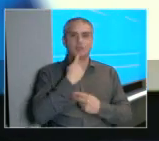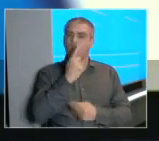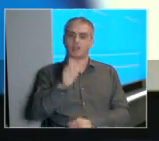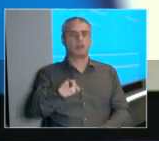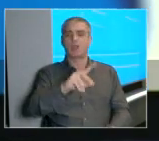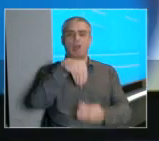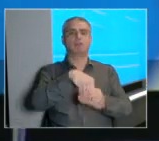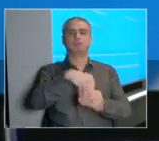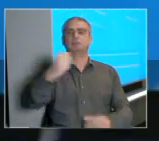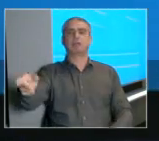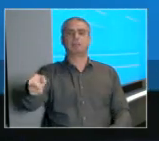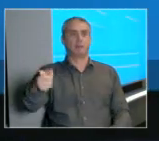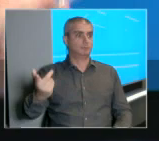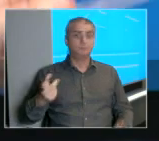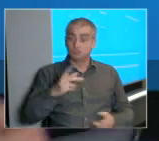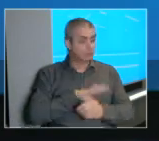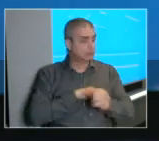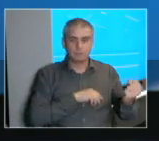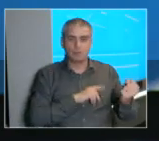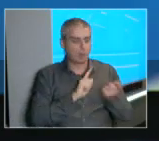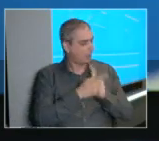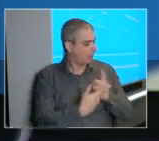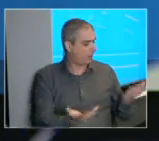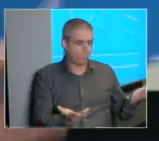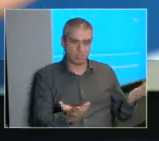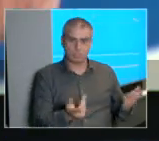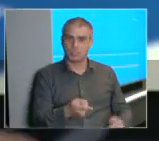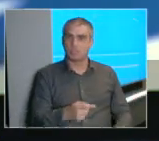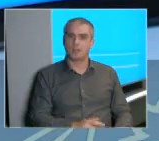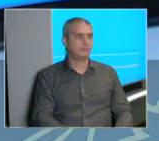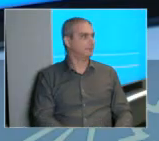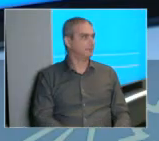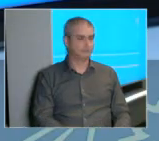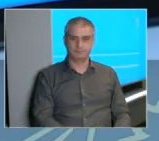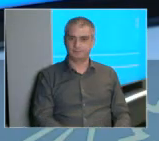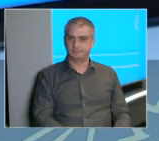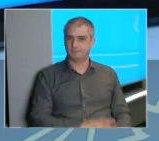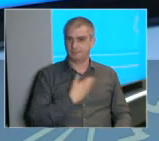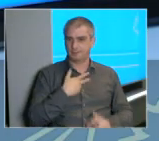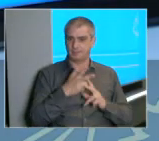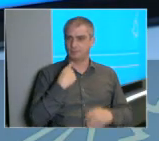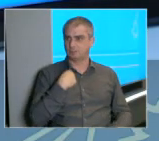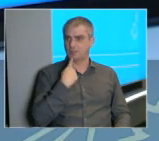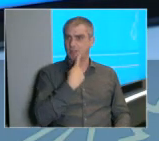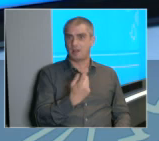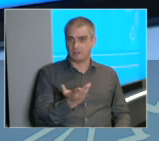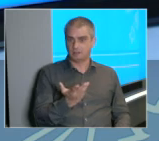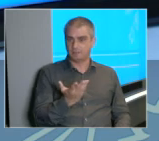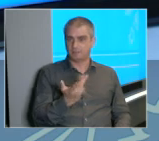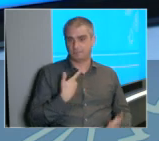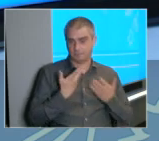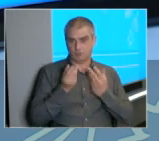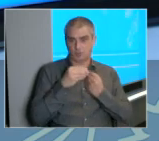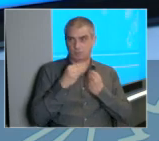לבן אדם, אל תצביע לימין, כשבעצם בשמאל אין שום אלטרנטיבה. אז יעקב, ואז האלוף במילואים עמוס גלעד, בבקשה. אני רק רוצה להעיר, לתרום